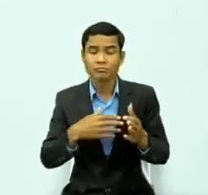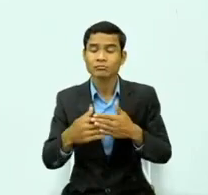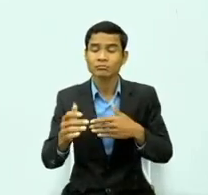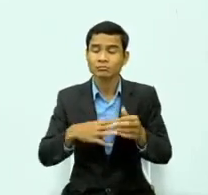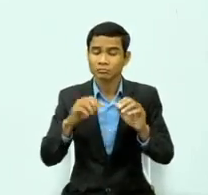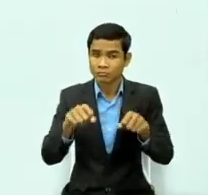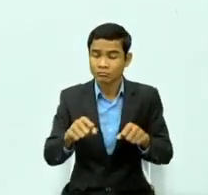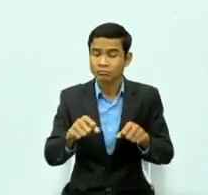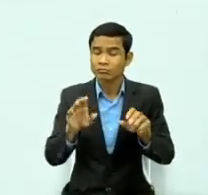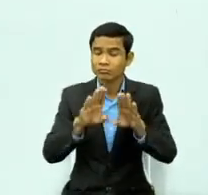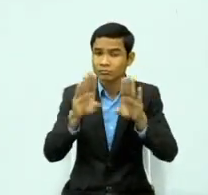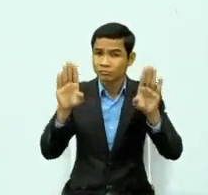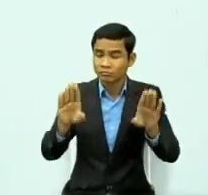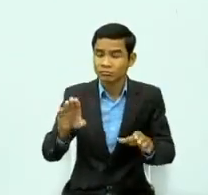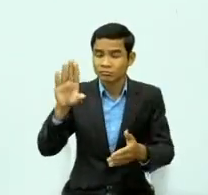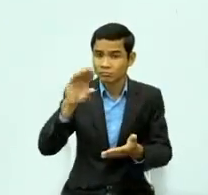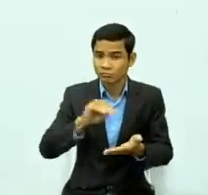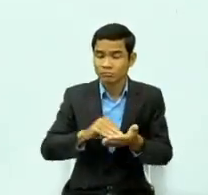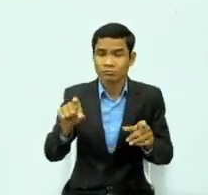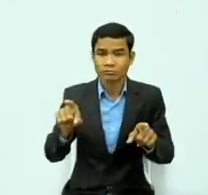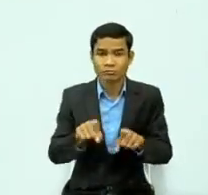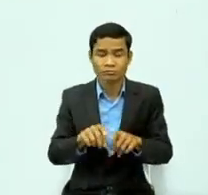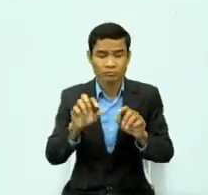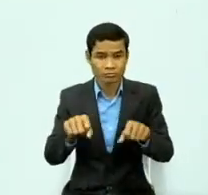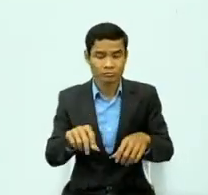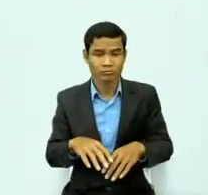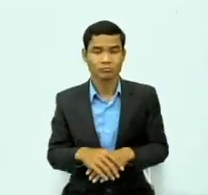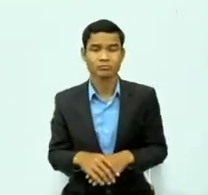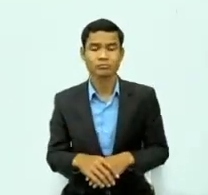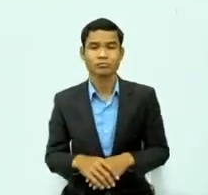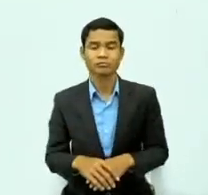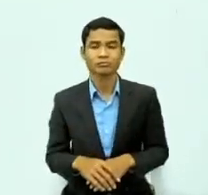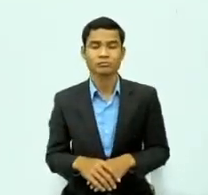ម្រូវឲ្យត្រូវតាមអ្នកគ្រូនៅលើក្តារខៀនណា